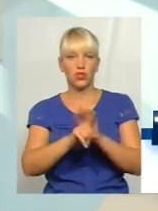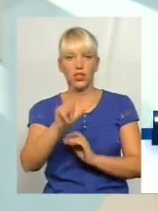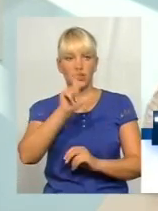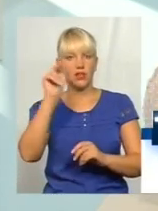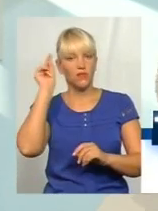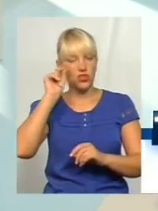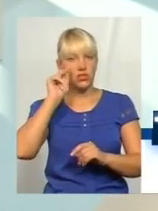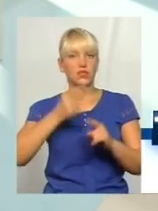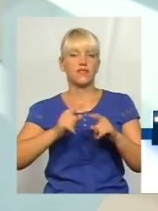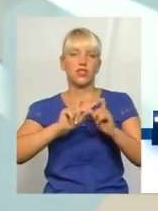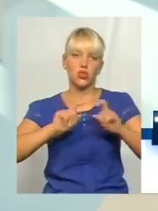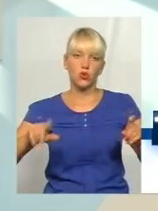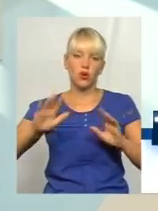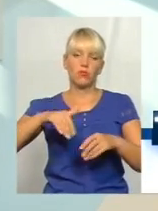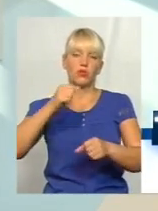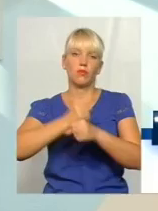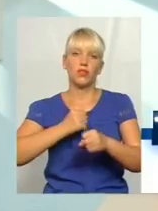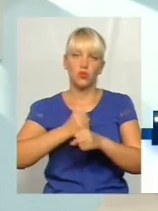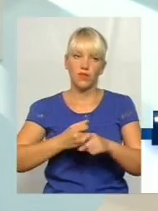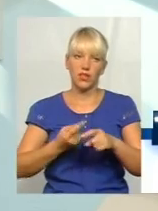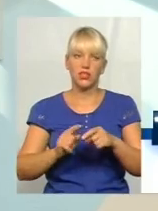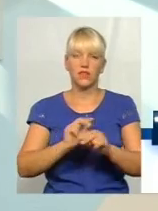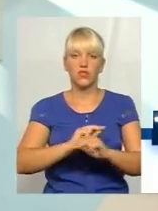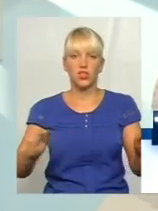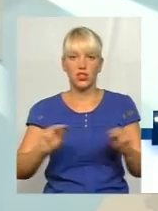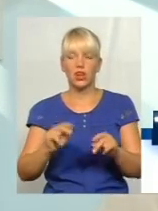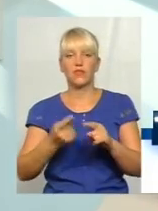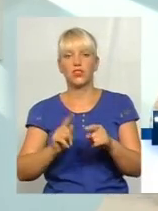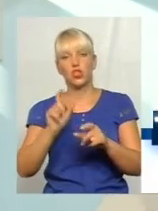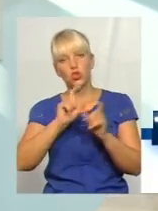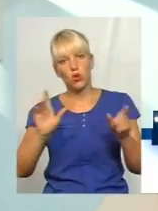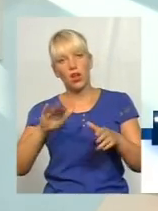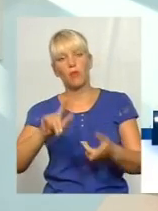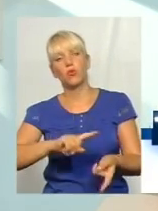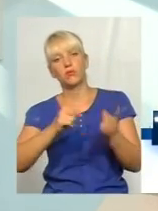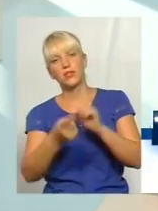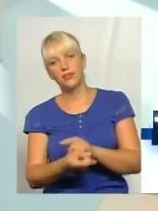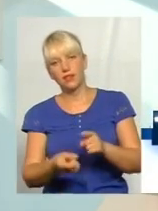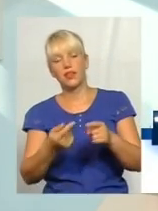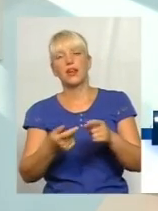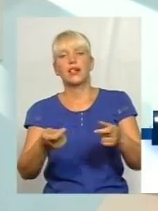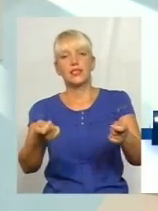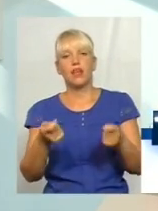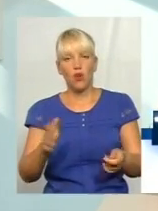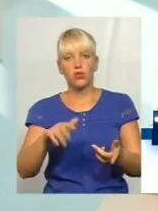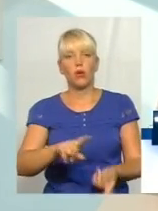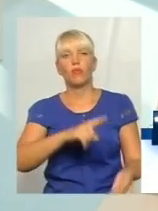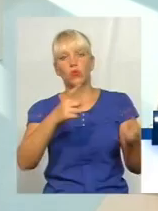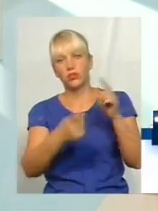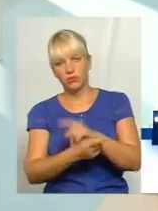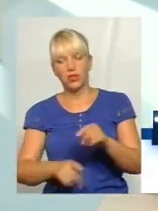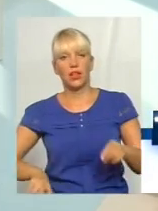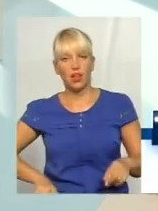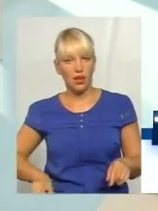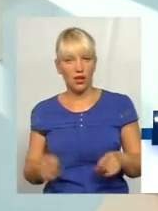вчитись в цій школі потім працювати викла вчителем в цій школі потім стати за очм і потім директором щодо